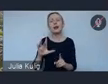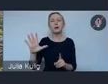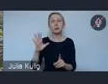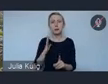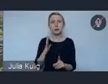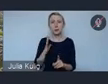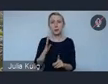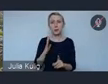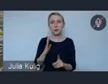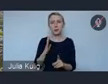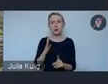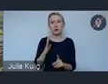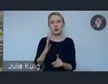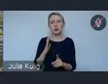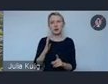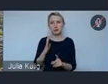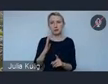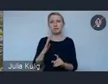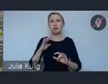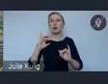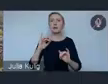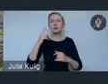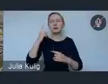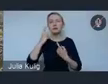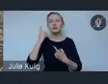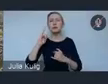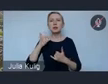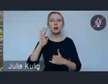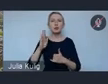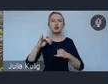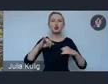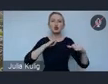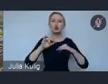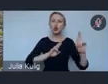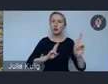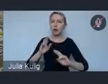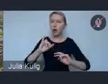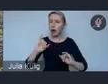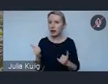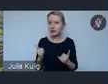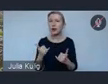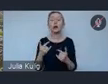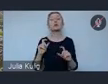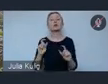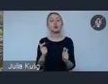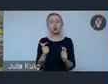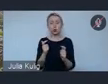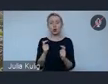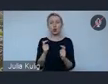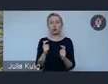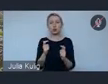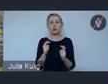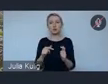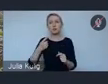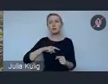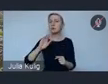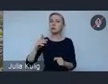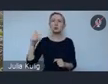pojęcie o tym jak będzie wyglądało odpowiedź rządu i co w związku z tym będziemy